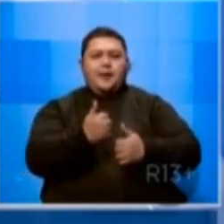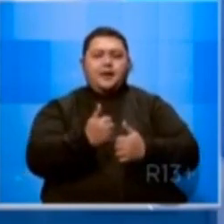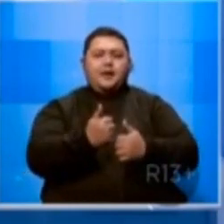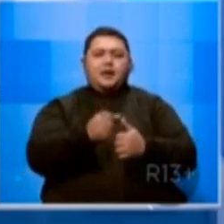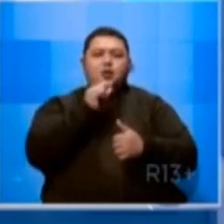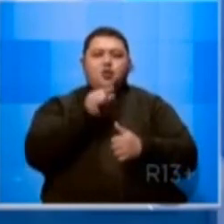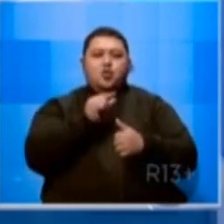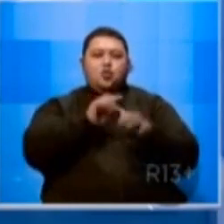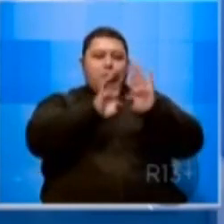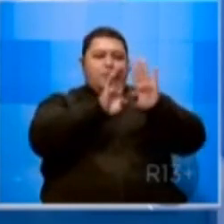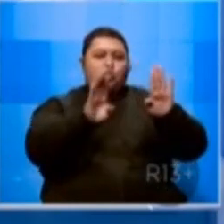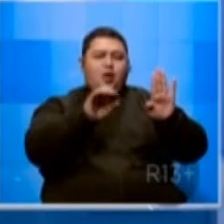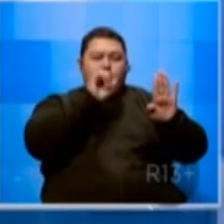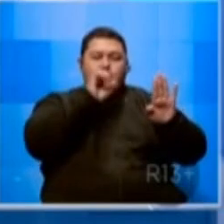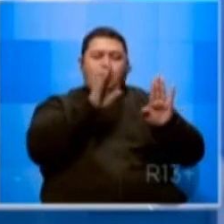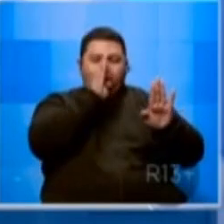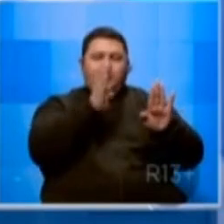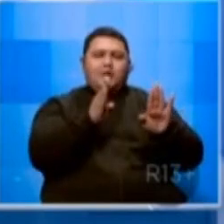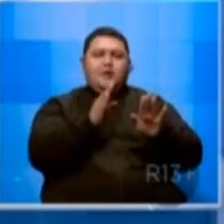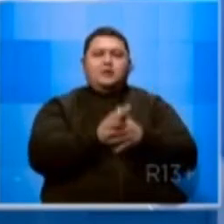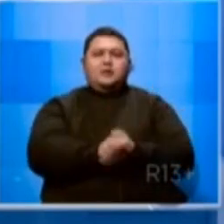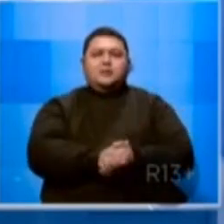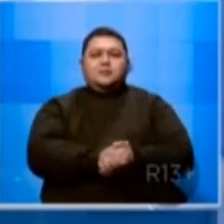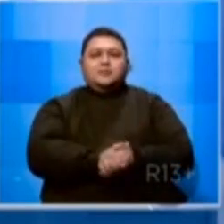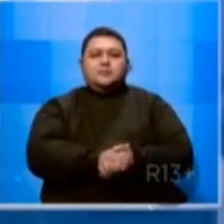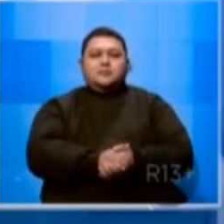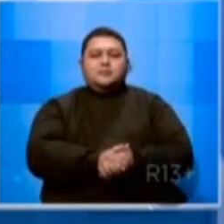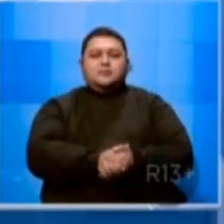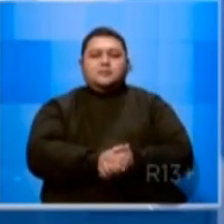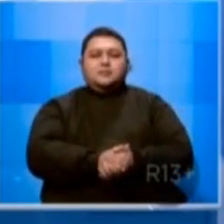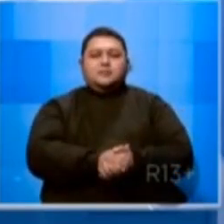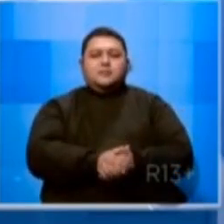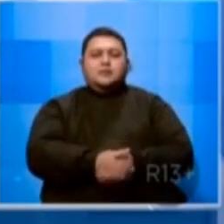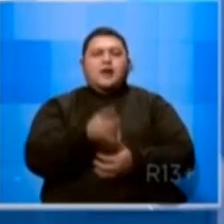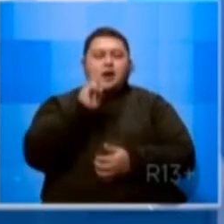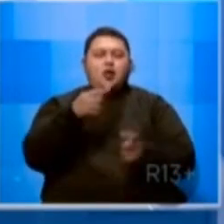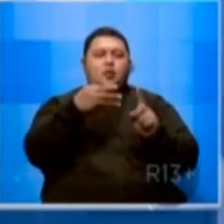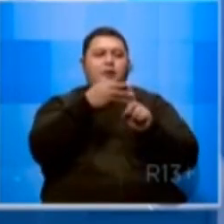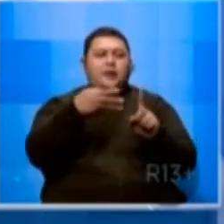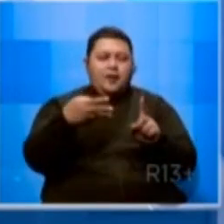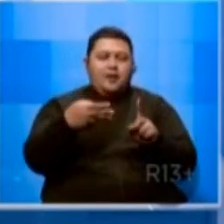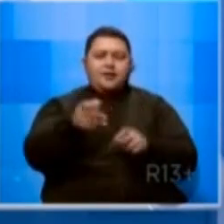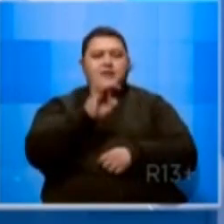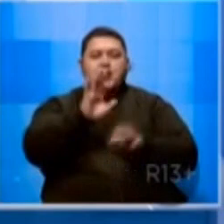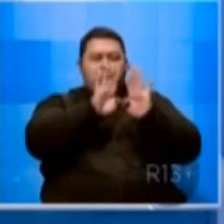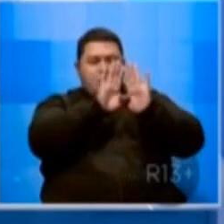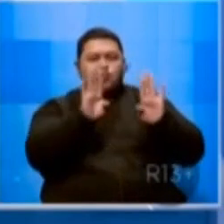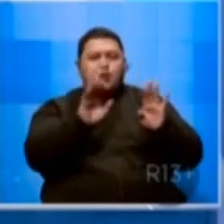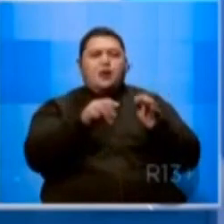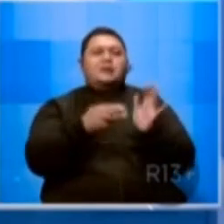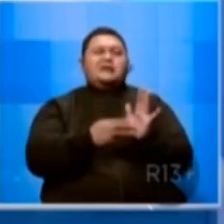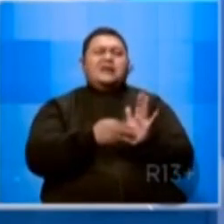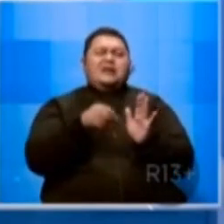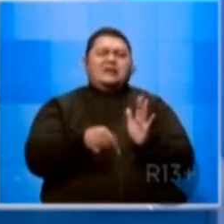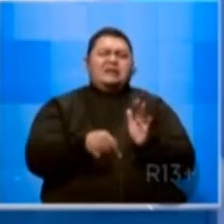membuka mengungkap kotak pandorani seandainya berada Elias tidak membuka perkara ini